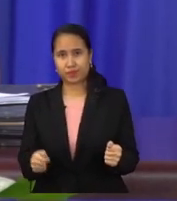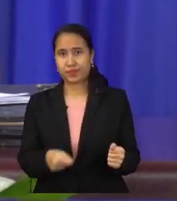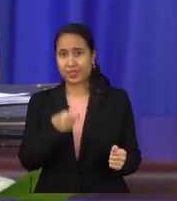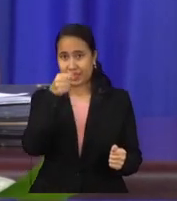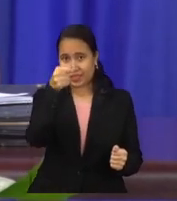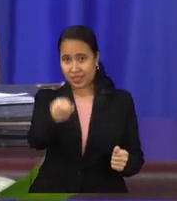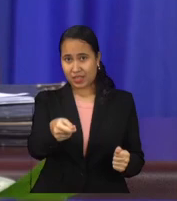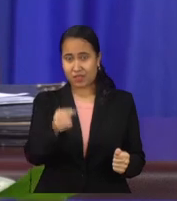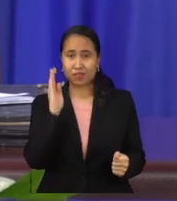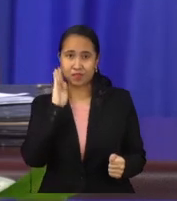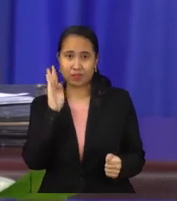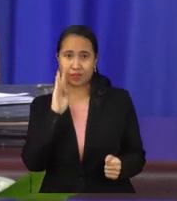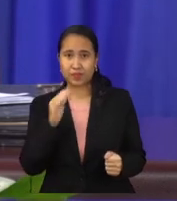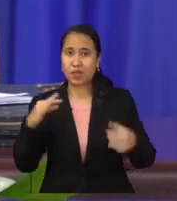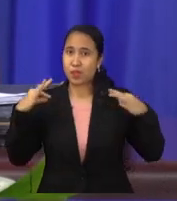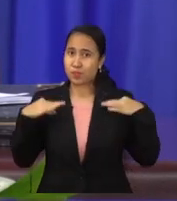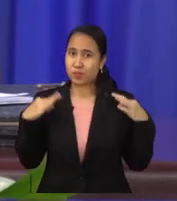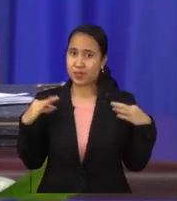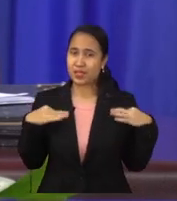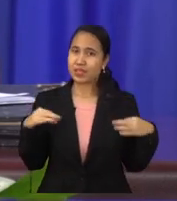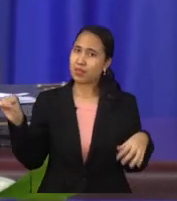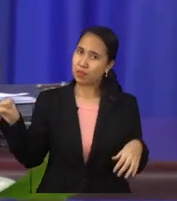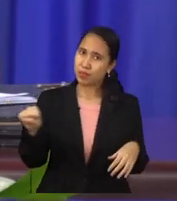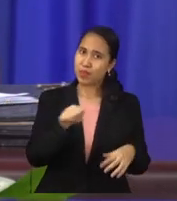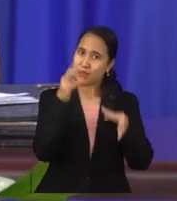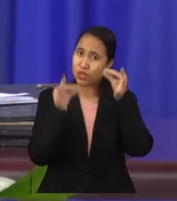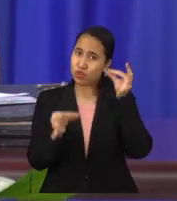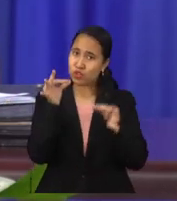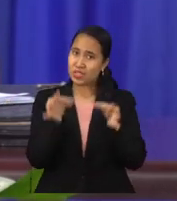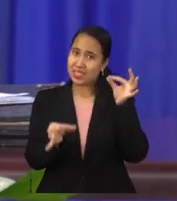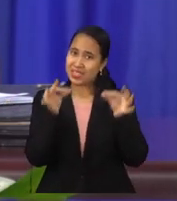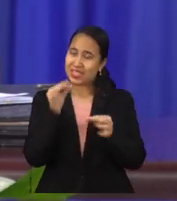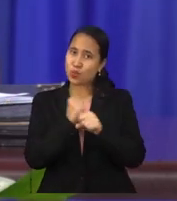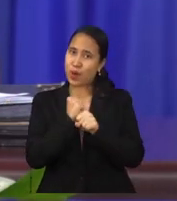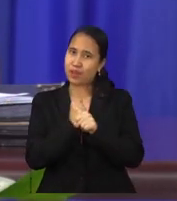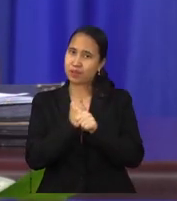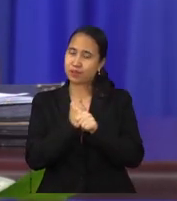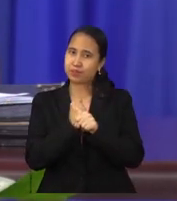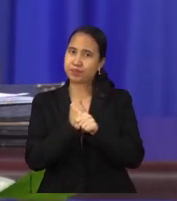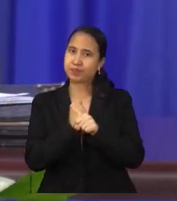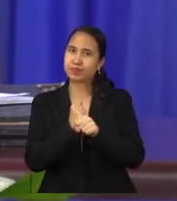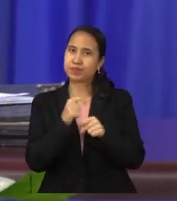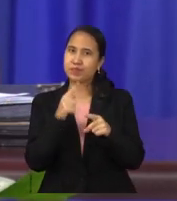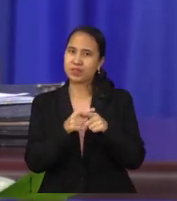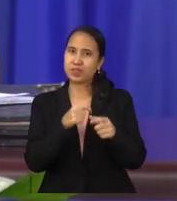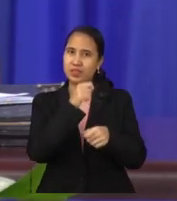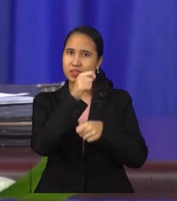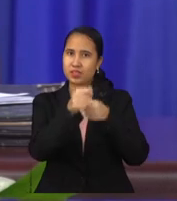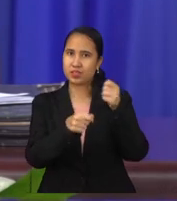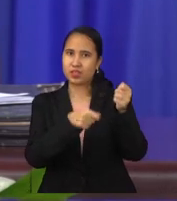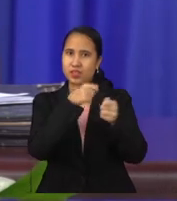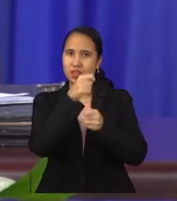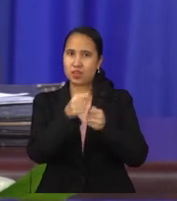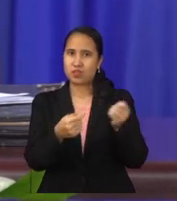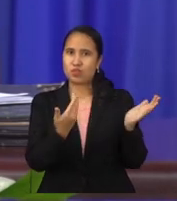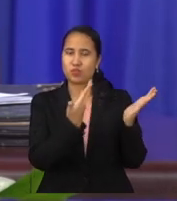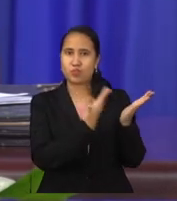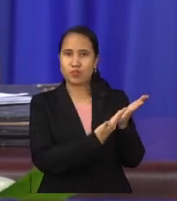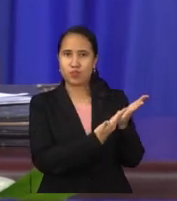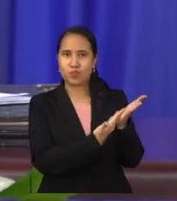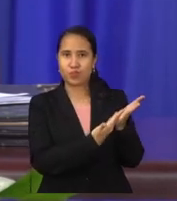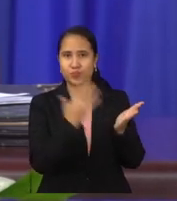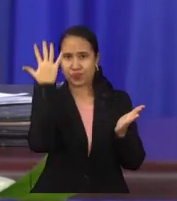verzoekers, de ministers die belast zijn met justitiële aangelegenheden en met de zorg voor de publicatie in het Staatsblad van de